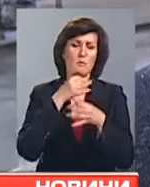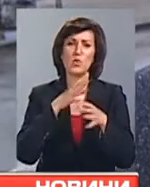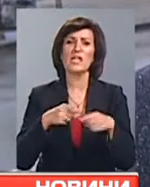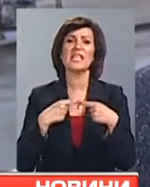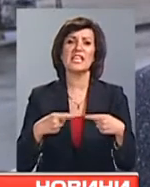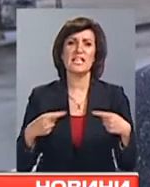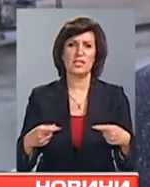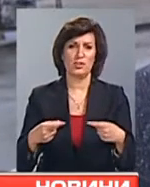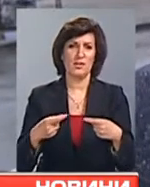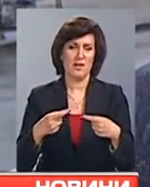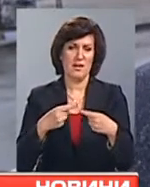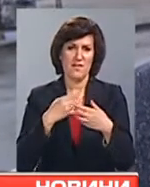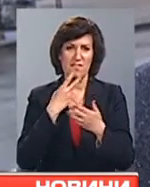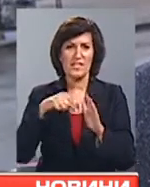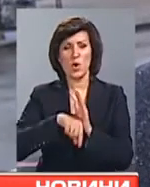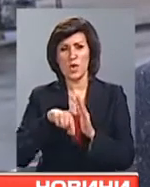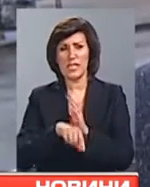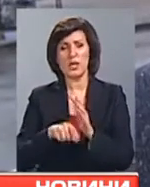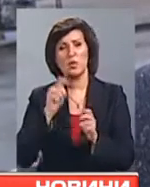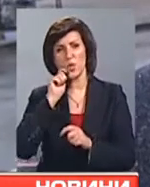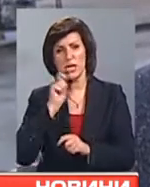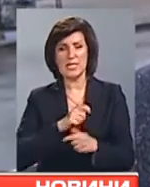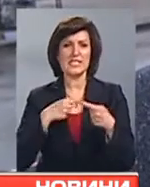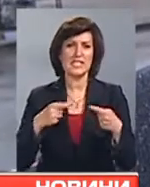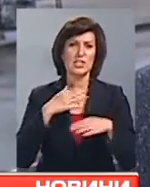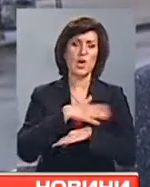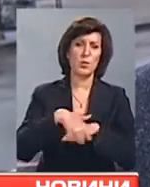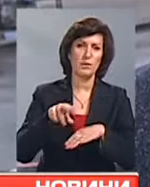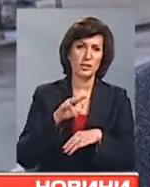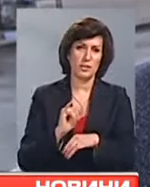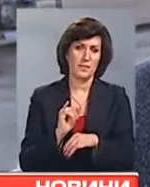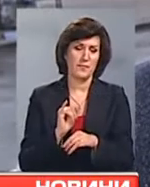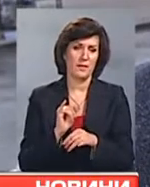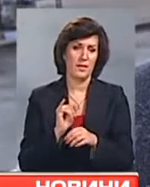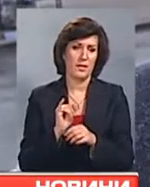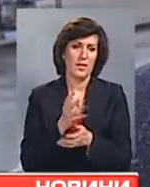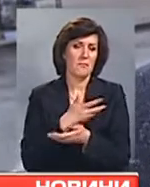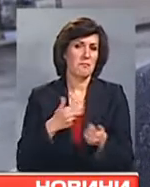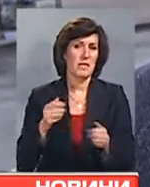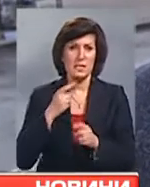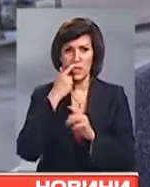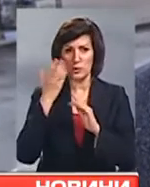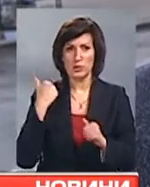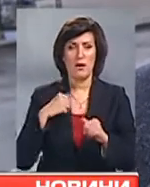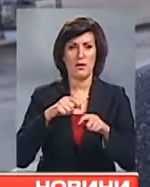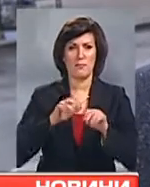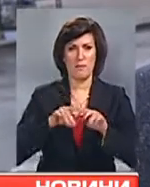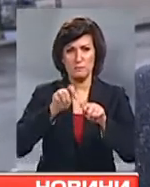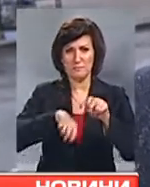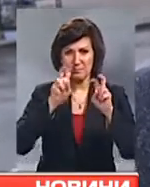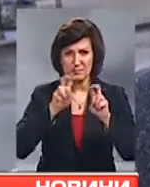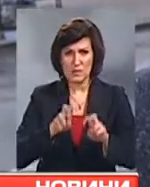будь-які інші види контенту, тобто і український, і інші зарубіжний. Тобто ми нещодавно проводили